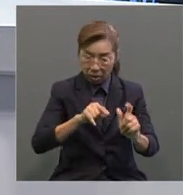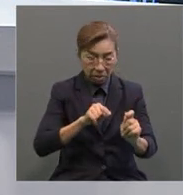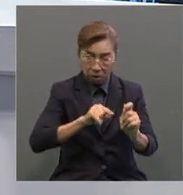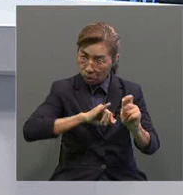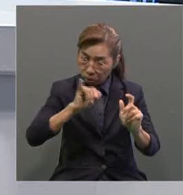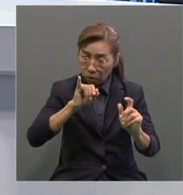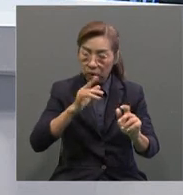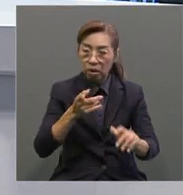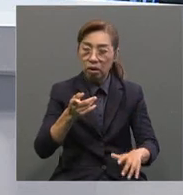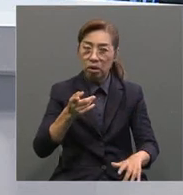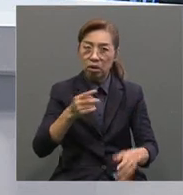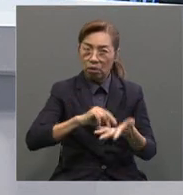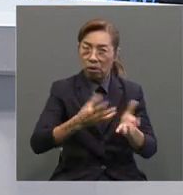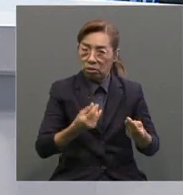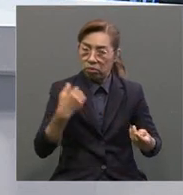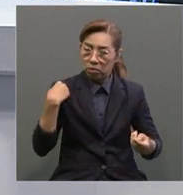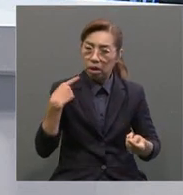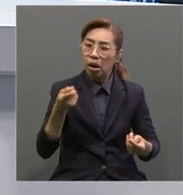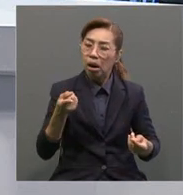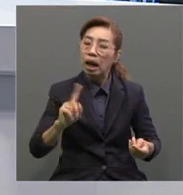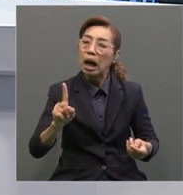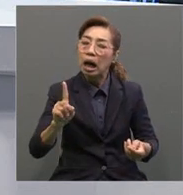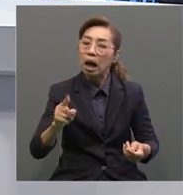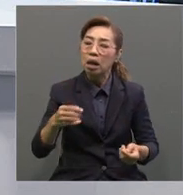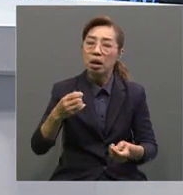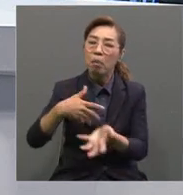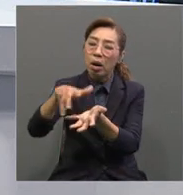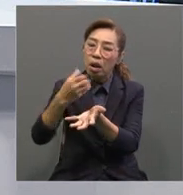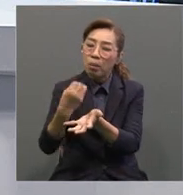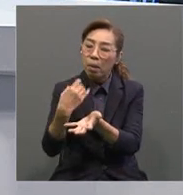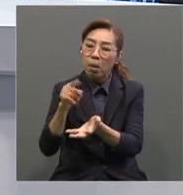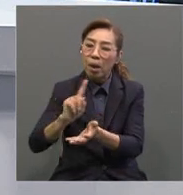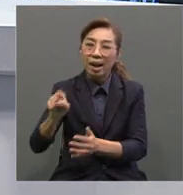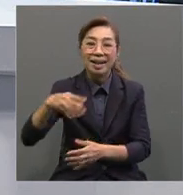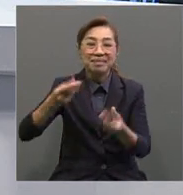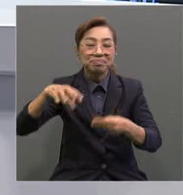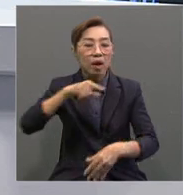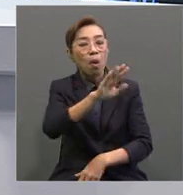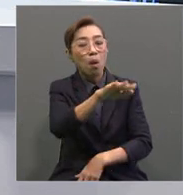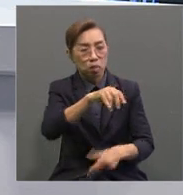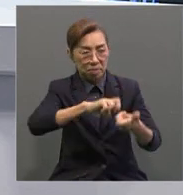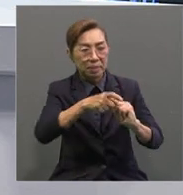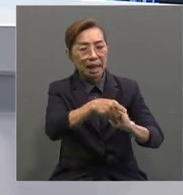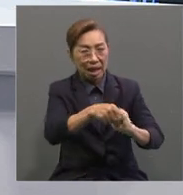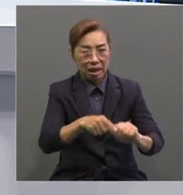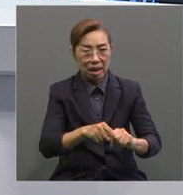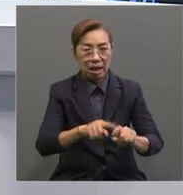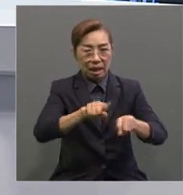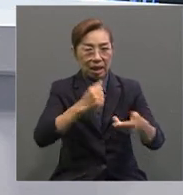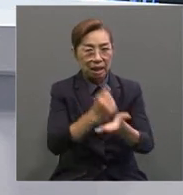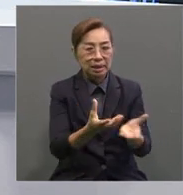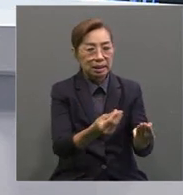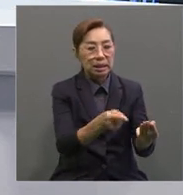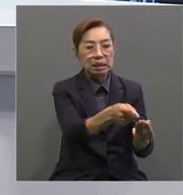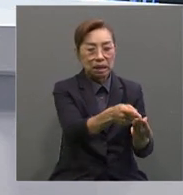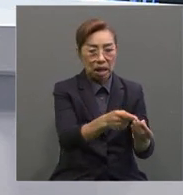อยู่อ่ะคือยังไงแล้วต้องไปยังไงต่อก็พยายามฟังอยู่พักนึงอ๋อคือมีปัญหาในเรื่องของการโอนเรื่องของภาษีที่ดินโอเค